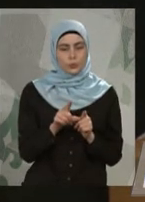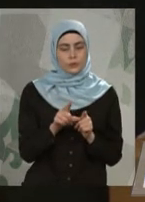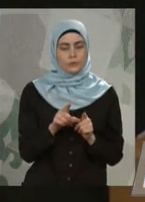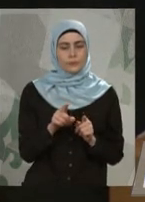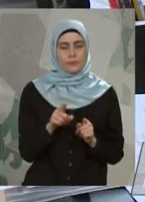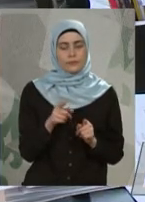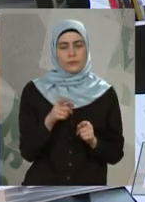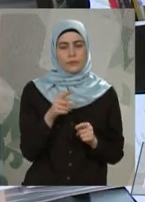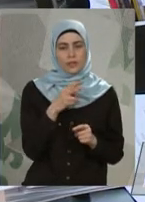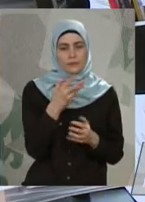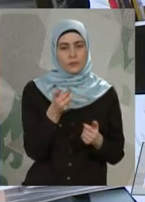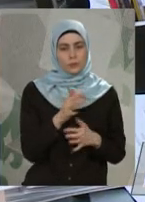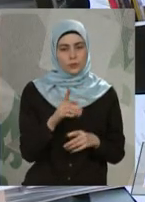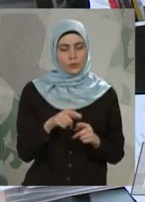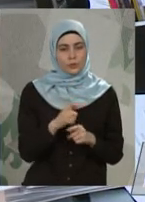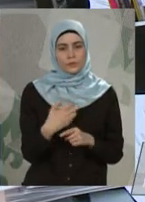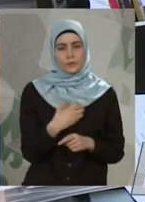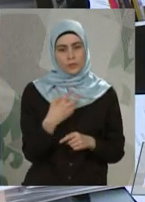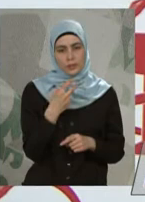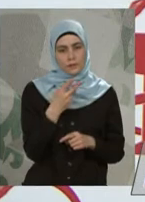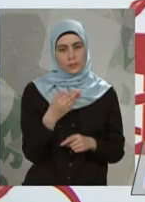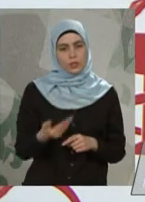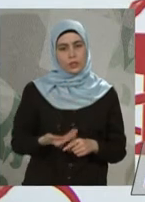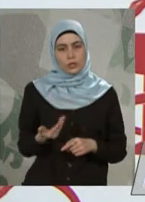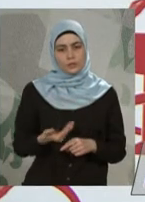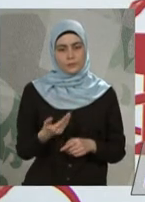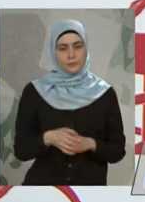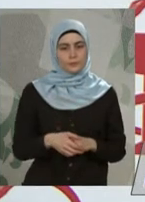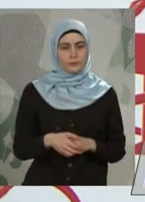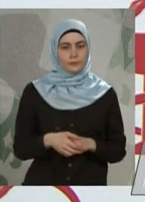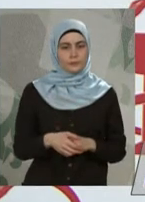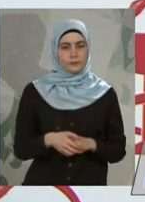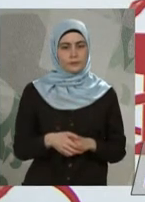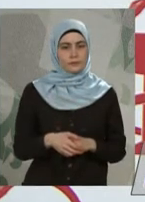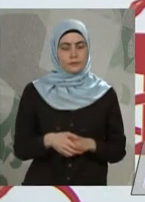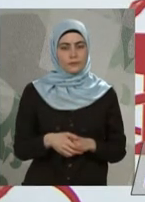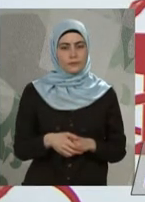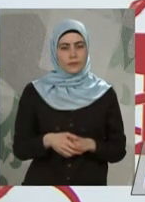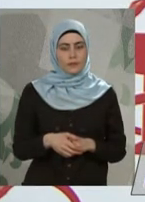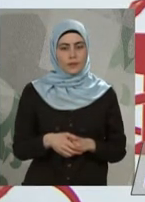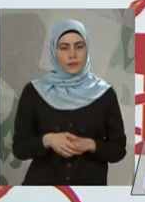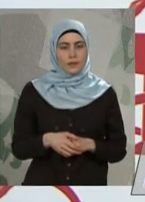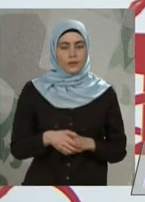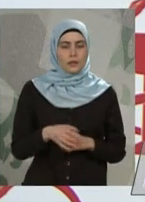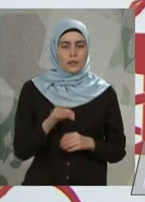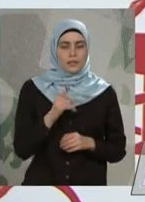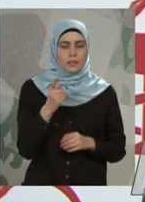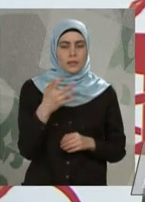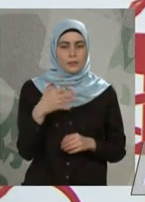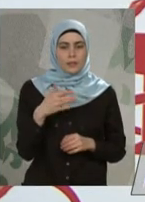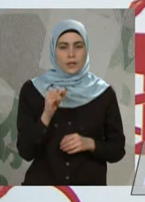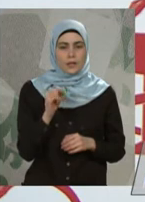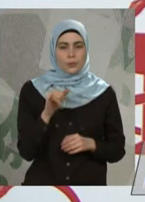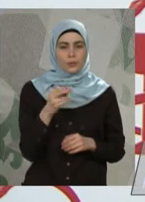относятся к перечню жизненно необходимых и важнейших. В прошлом году у нас из 150 аукционов